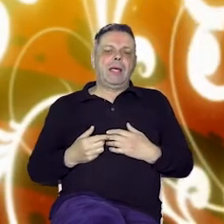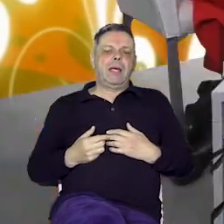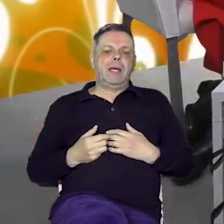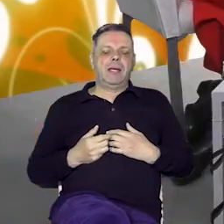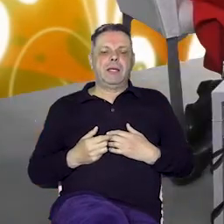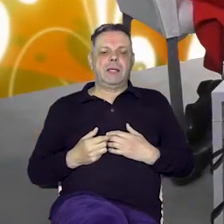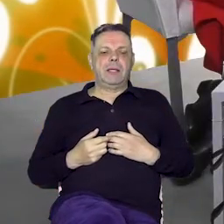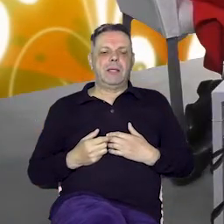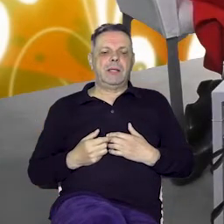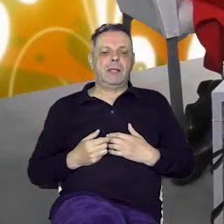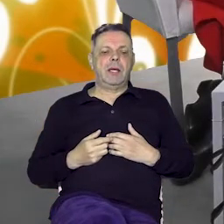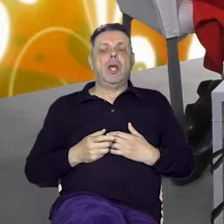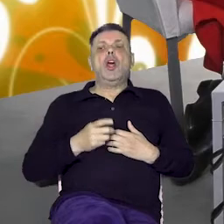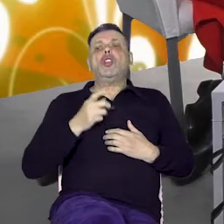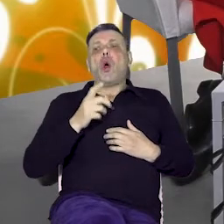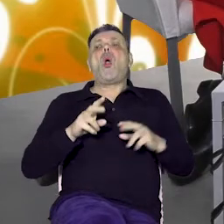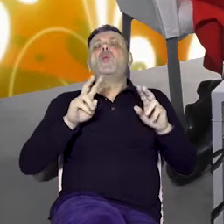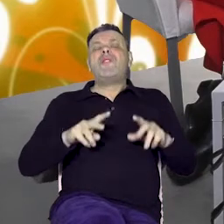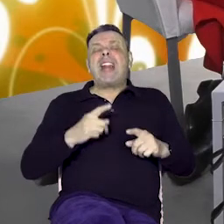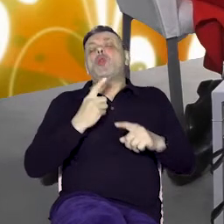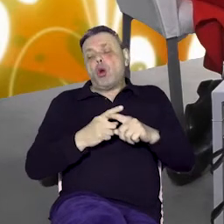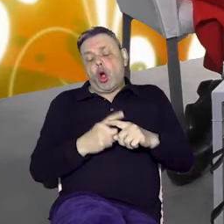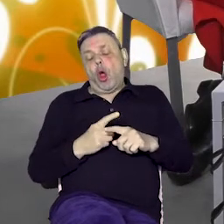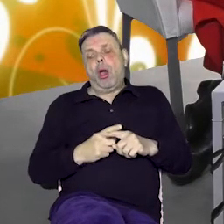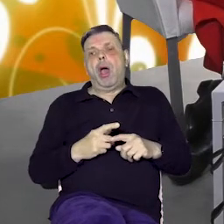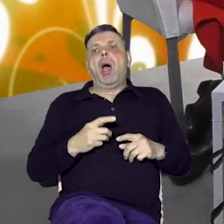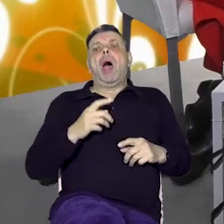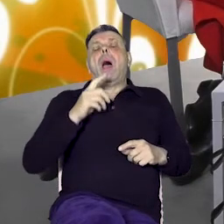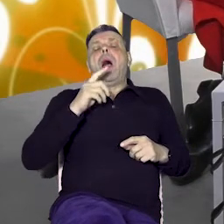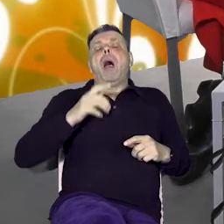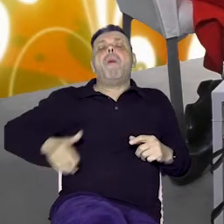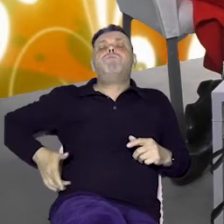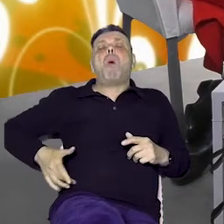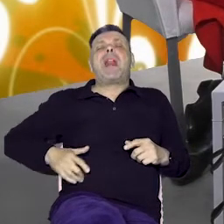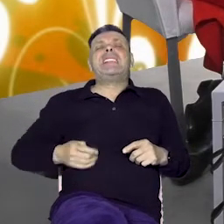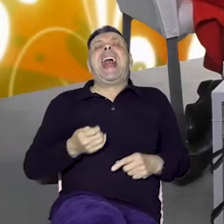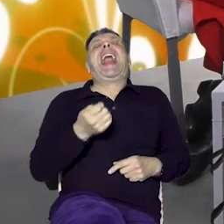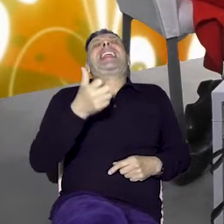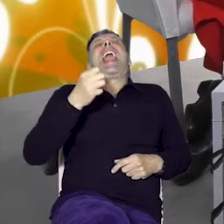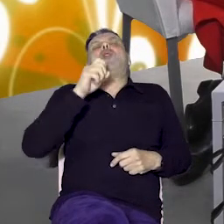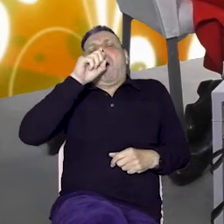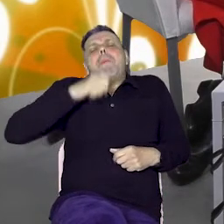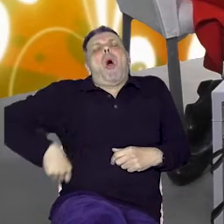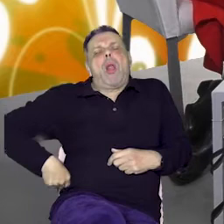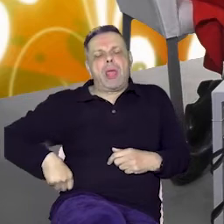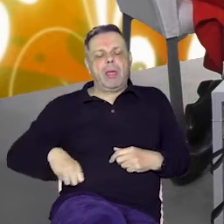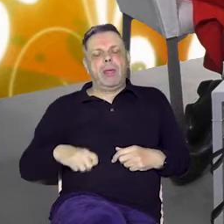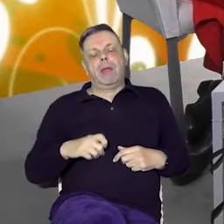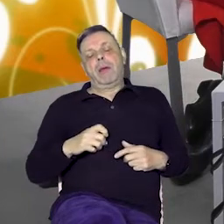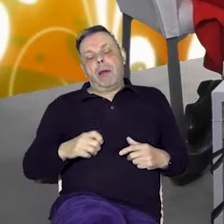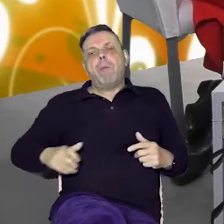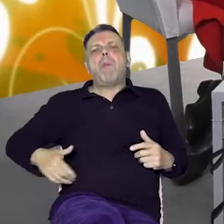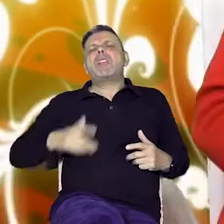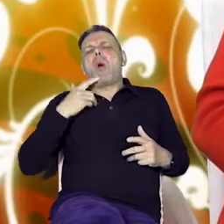nekako zaista tako u praksi. Naime, bubrezi vrlo rijetko bole. Aha. Vrlo rijetko bole. Bubrezi u stvari bole kod nekih